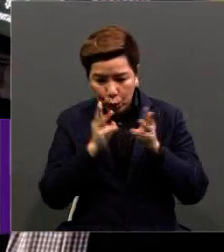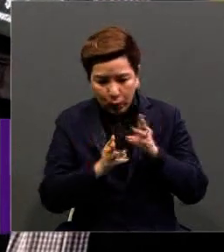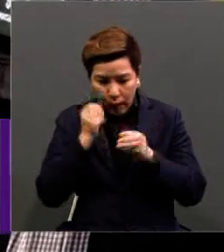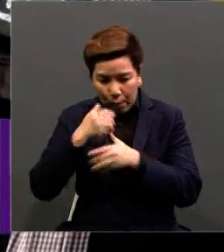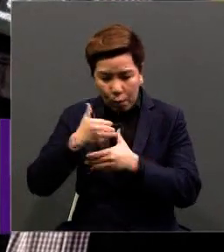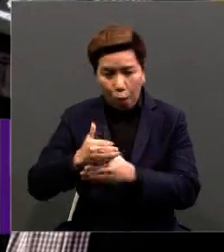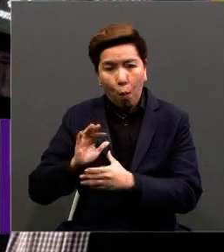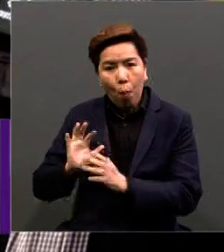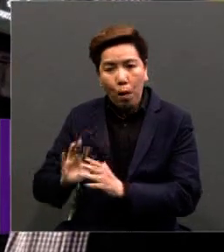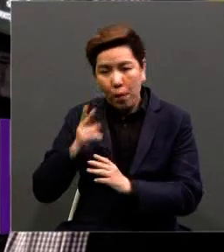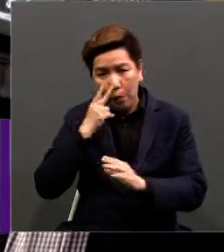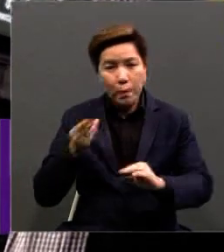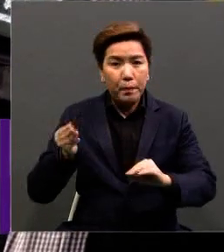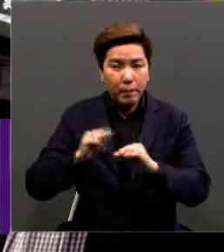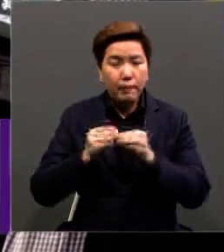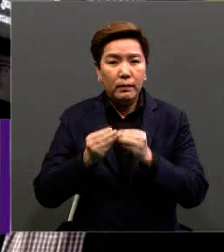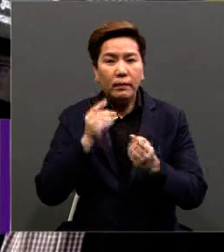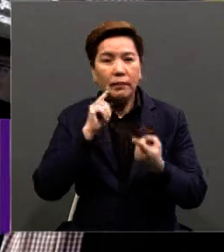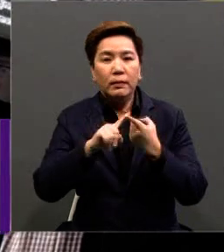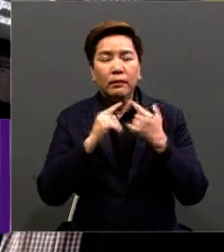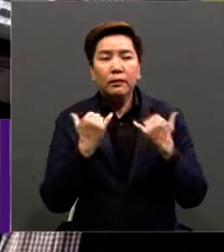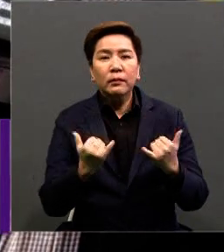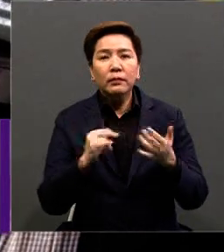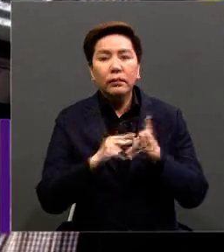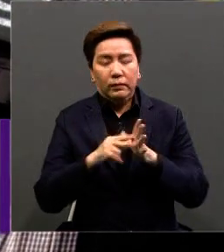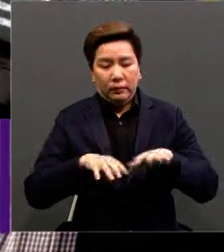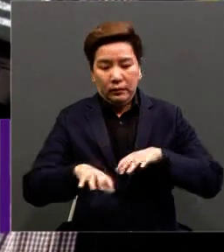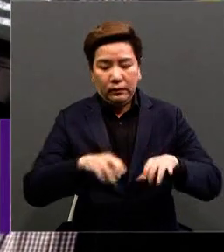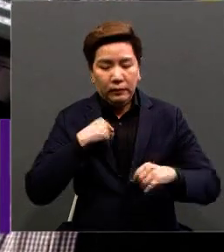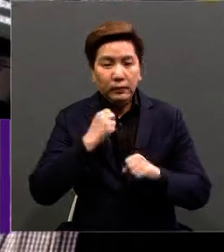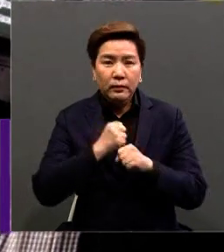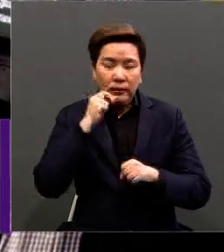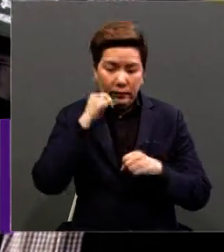กักน้ำปล่อยน้ำมาอีกนะครับตรงนี้ก็ต้องบริหารจัดการกันไป